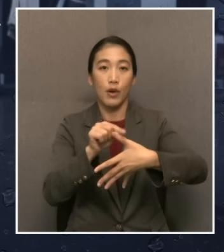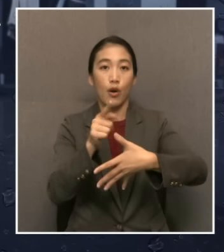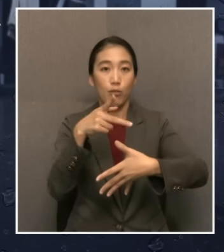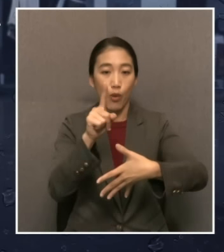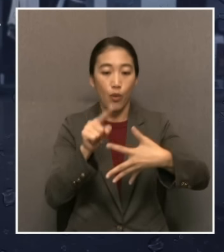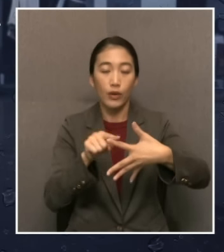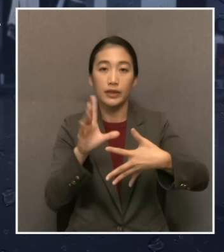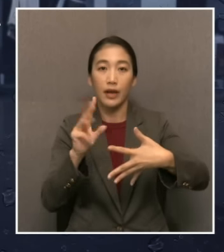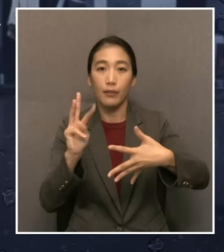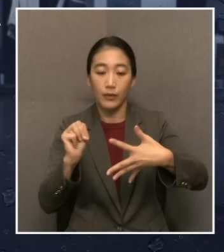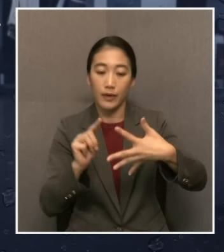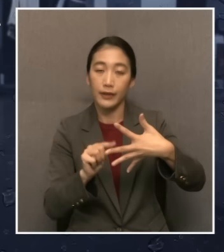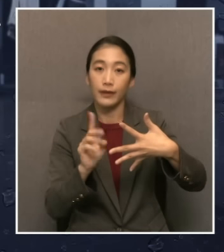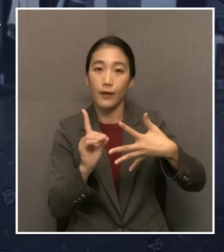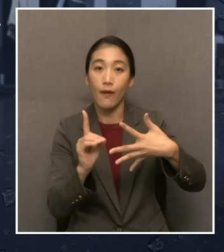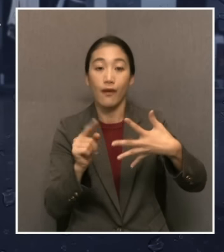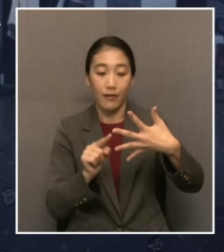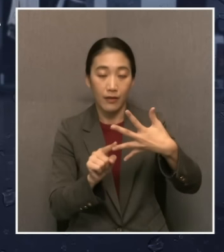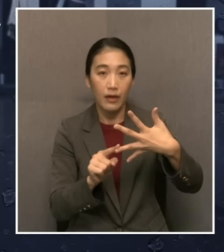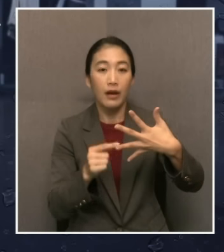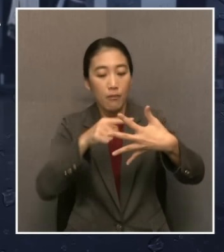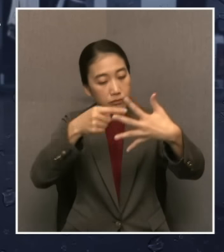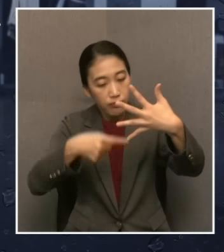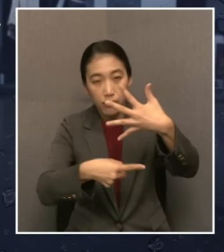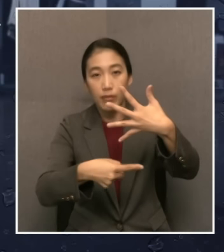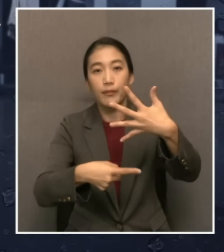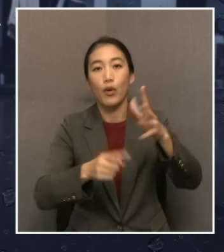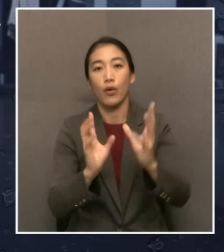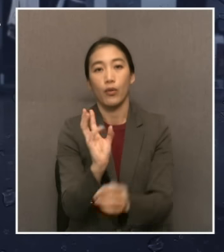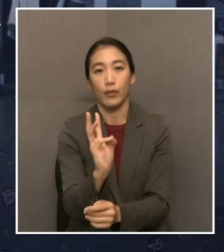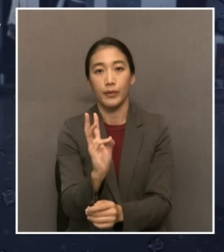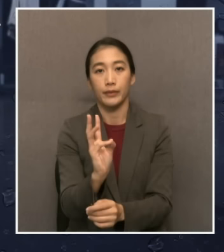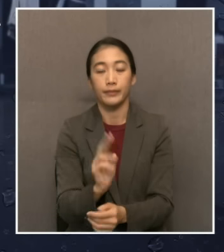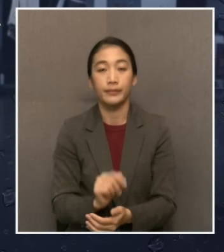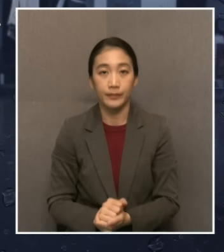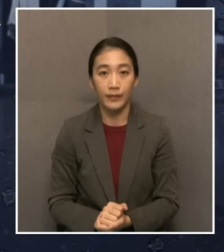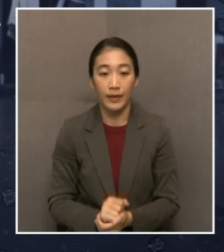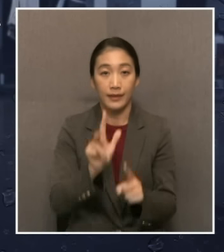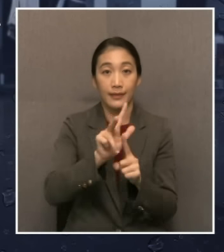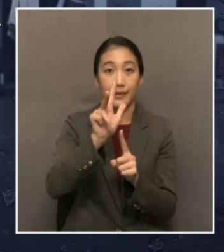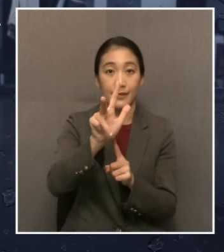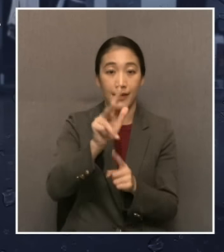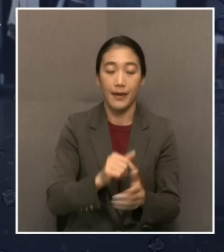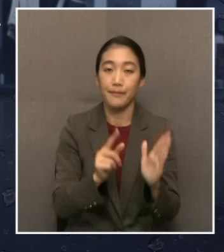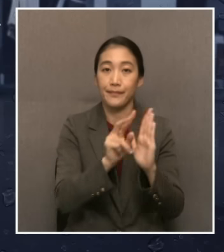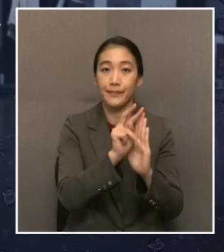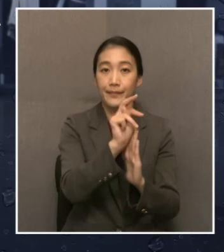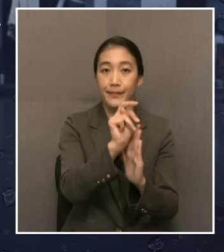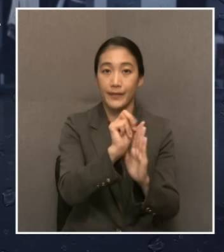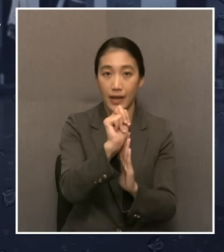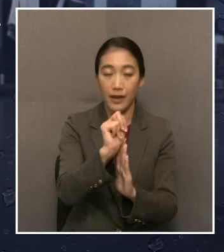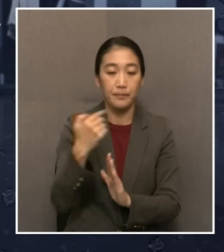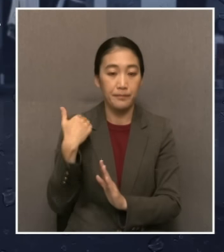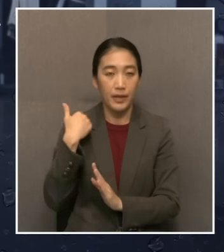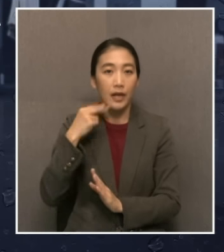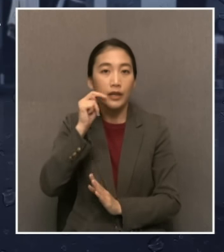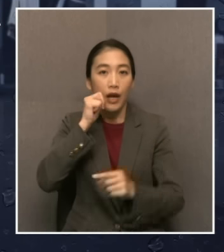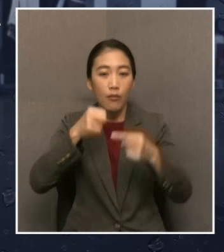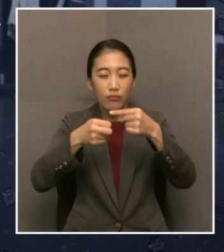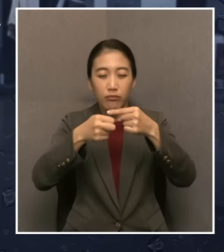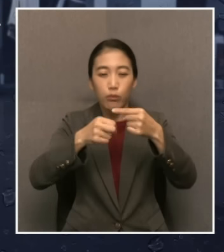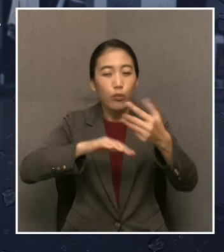ภูซางอำเภอเมืองและอำเภอเชียงคำ 3คือจังหวัดน่านค่ะน้ำท่วม 11อำเภอได้